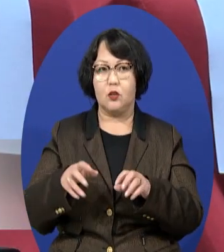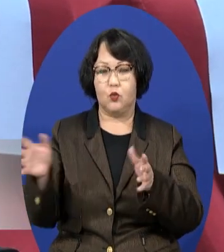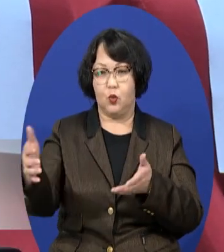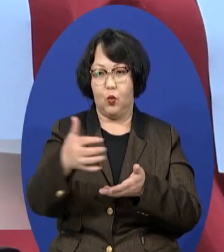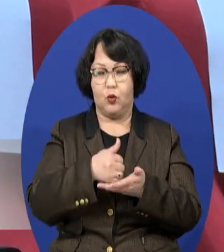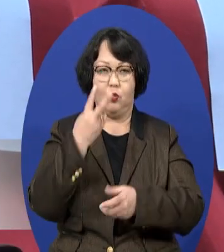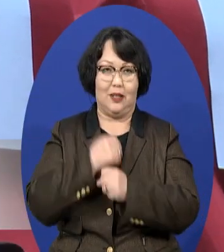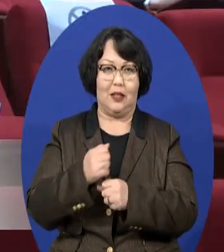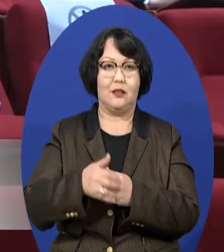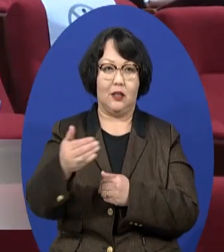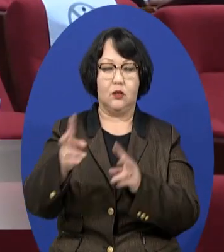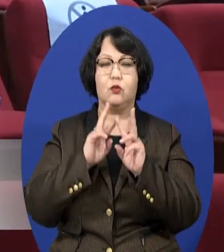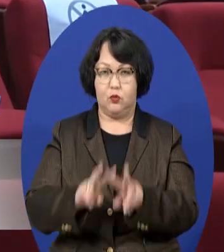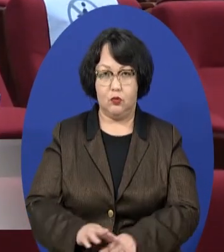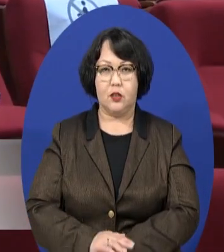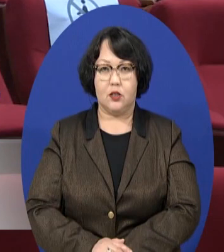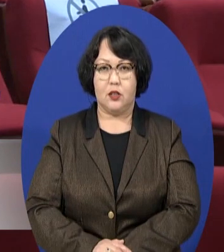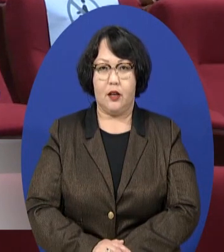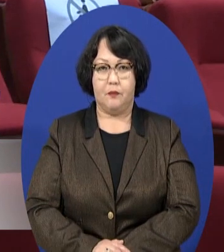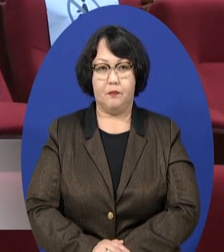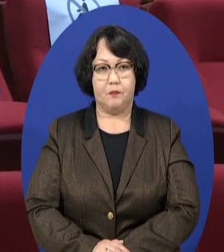ажил цаашид үргэлжлэх юм байна.